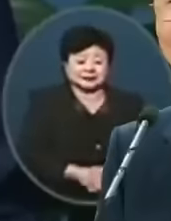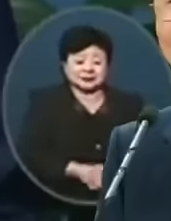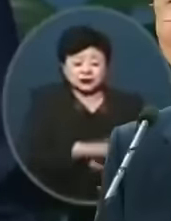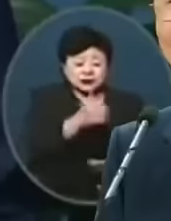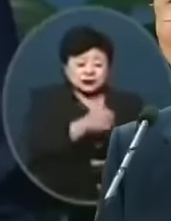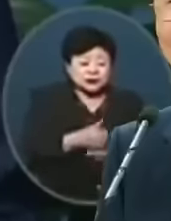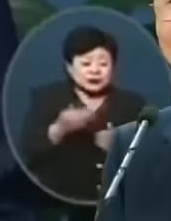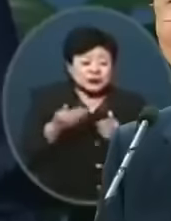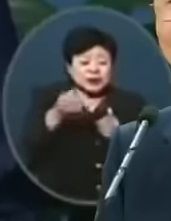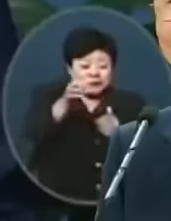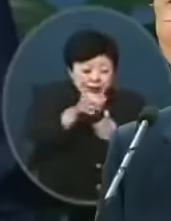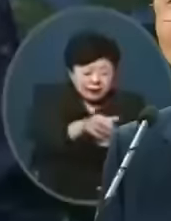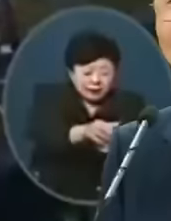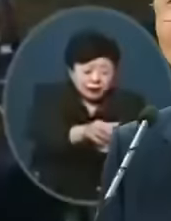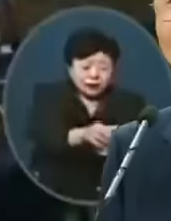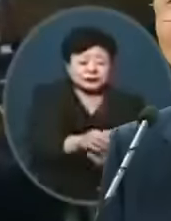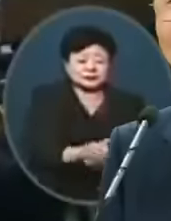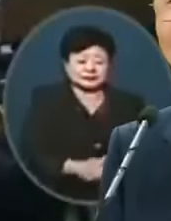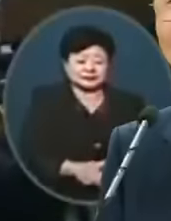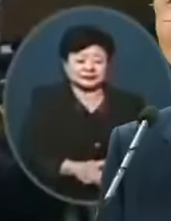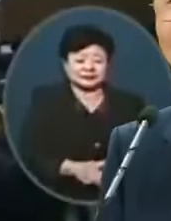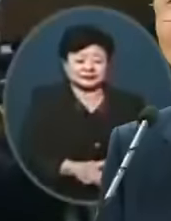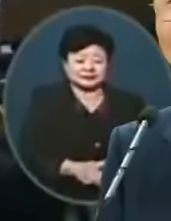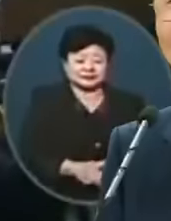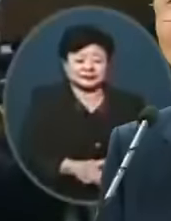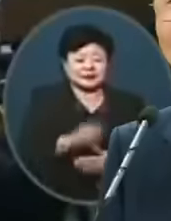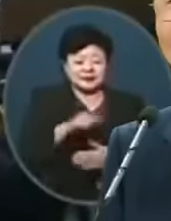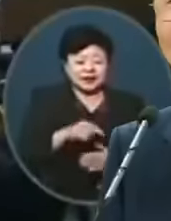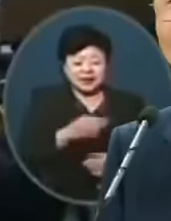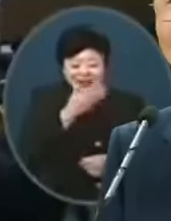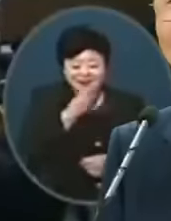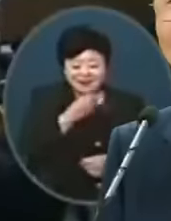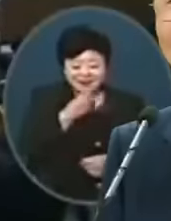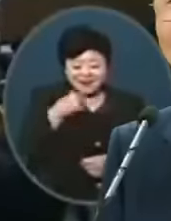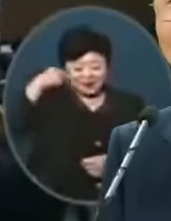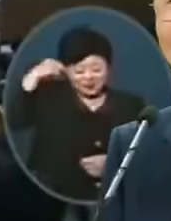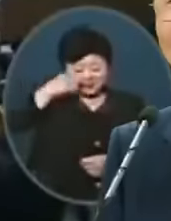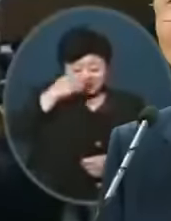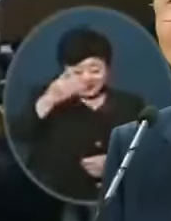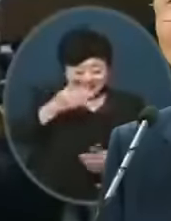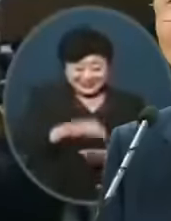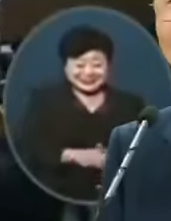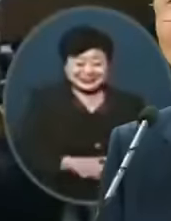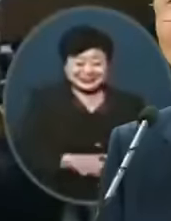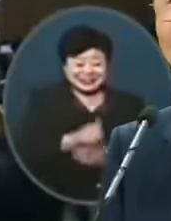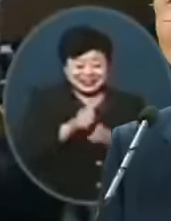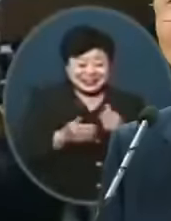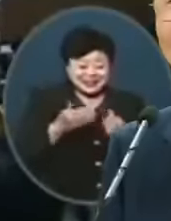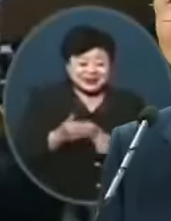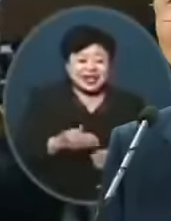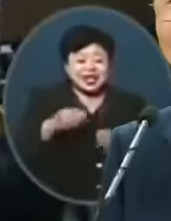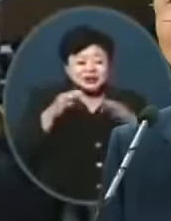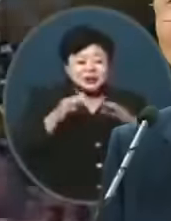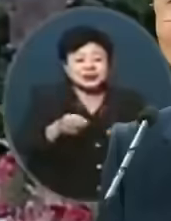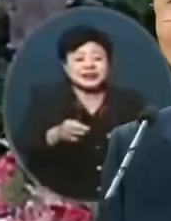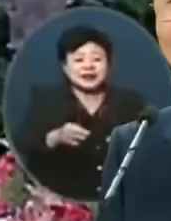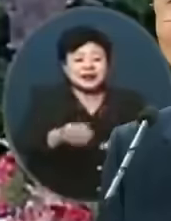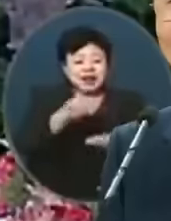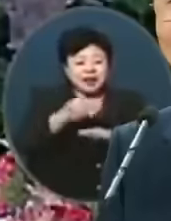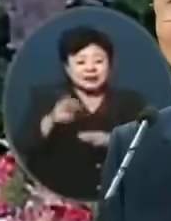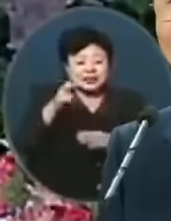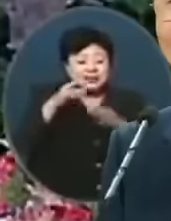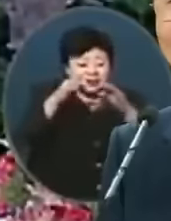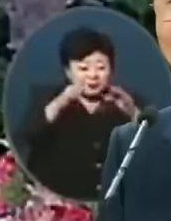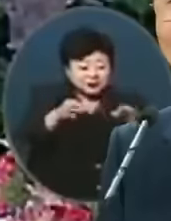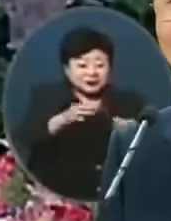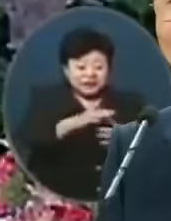우리는 주님께 짐을 맡기고 나가면 마음의 행복을 가질 수가 있는 것입니다. 하나님께 소리내어 감사와